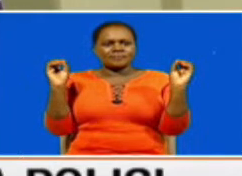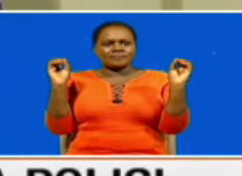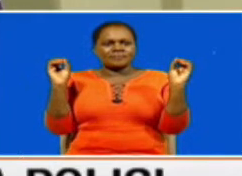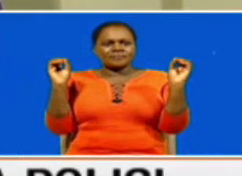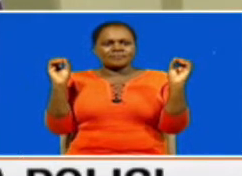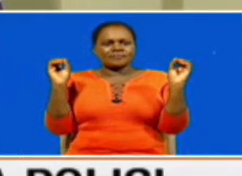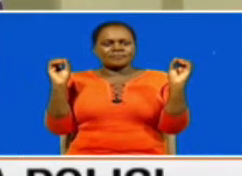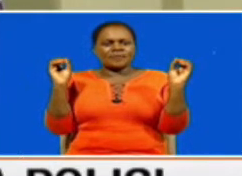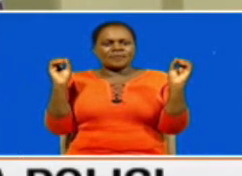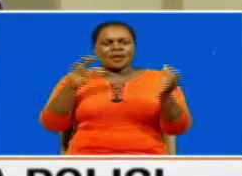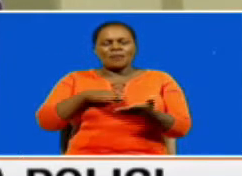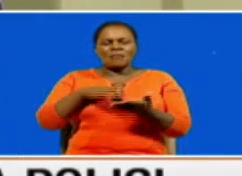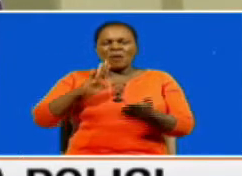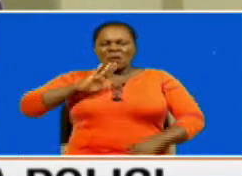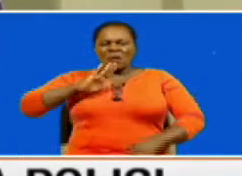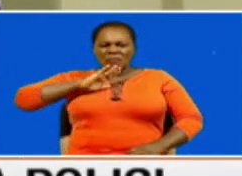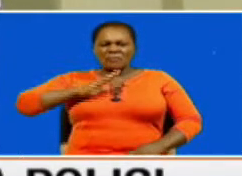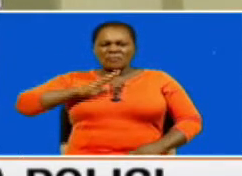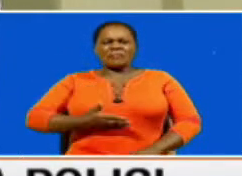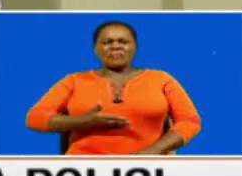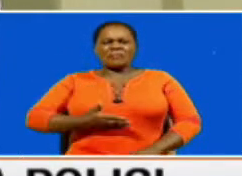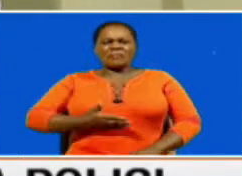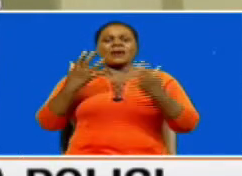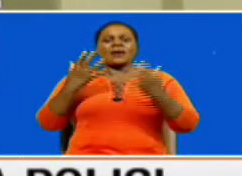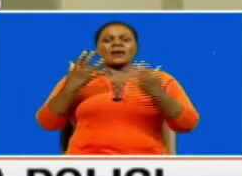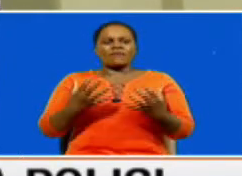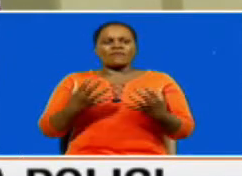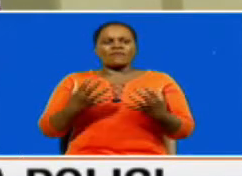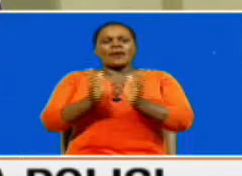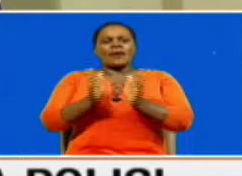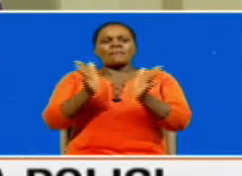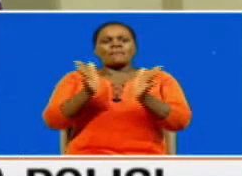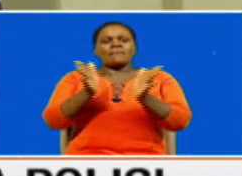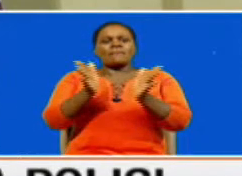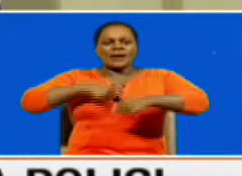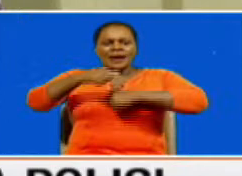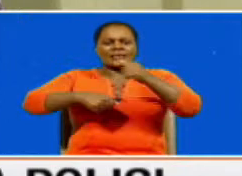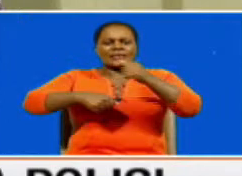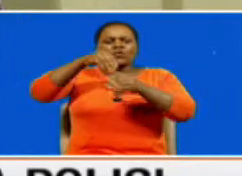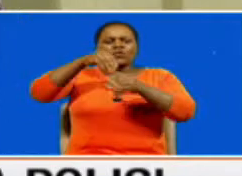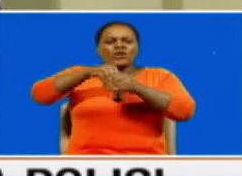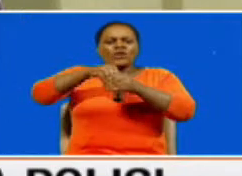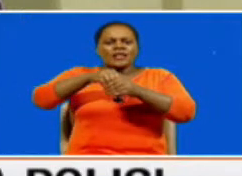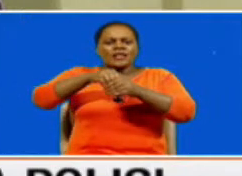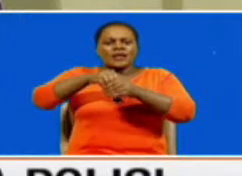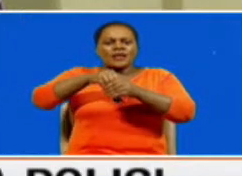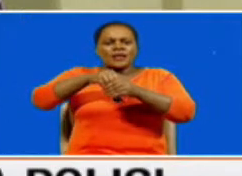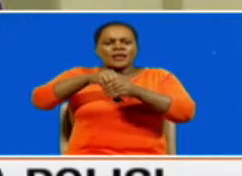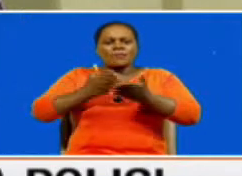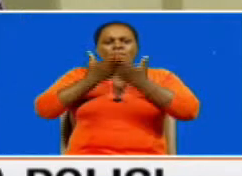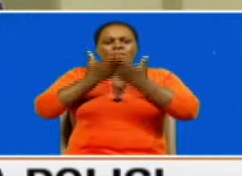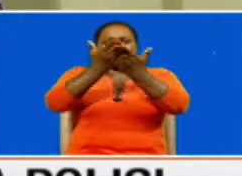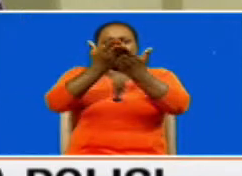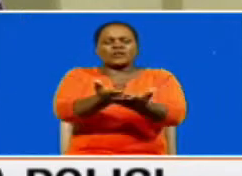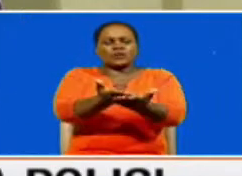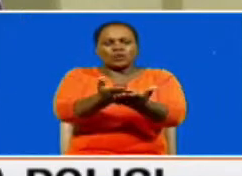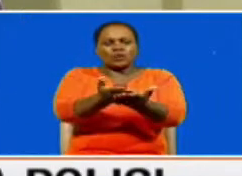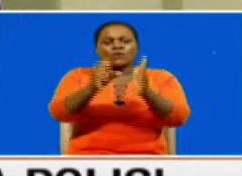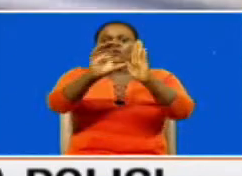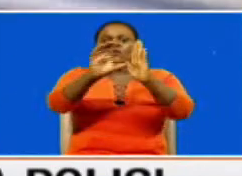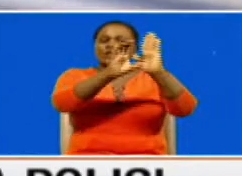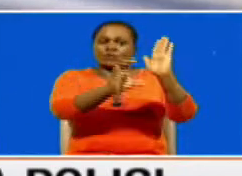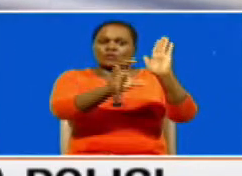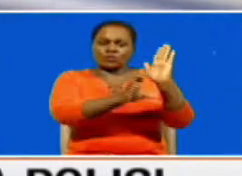It is the more disgusting because the citizens were acting within the provisions of the